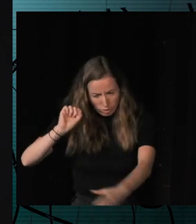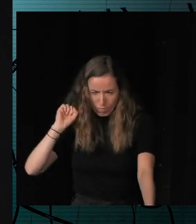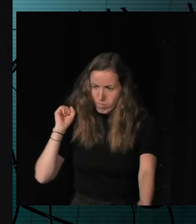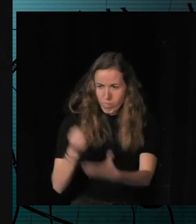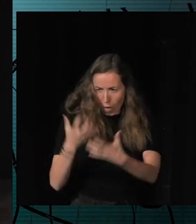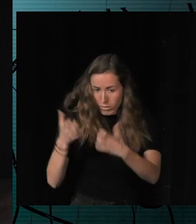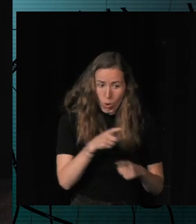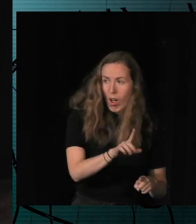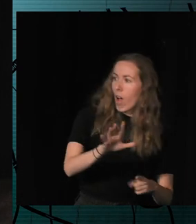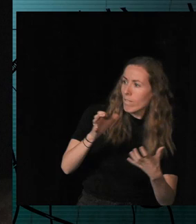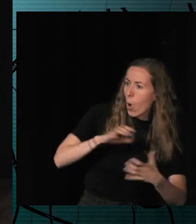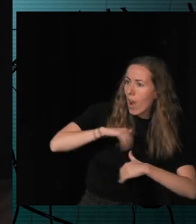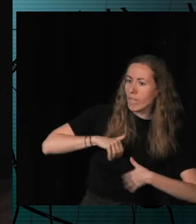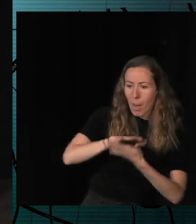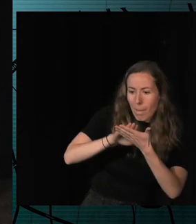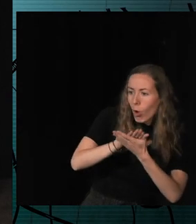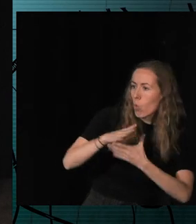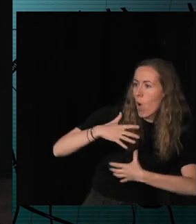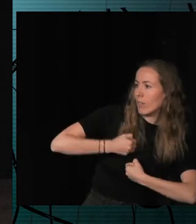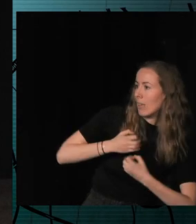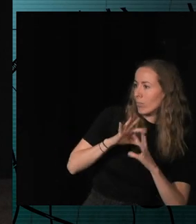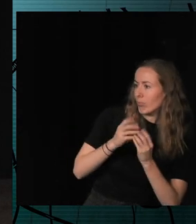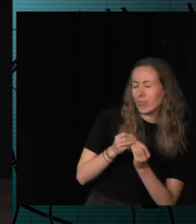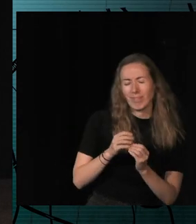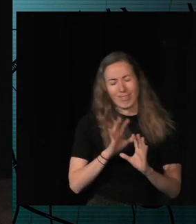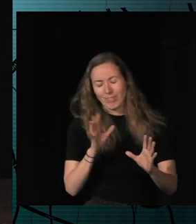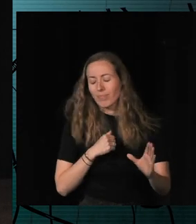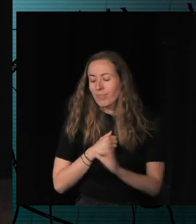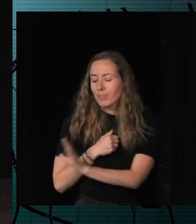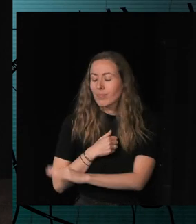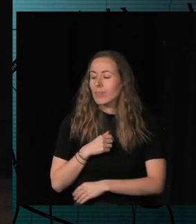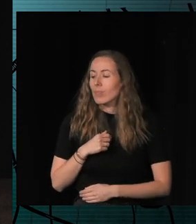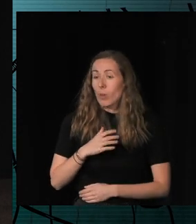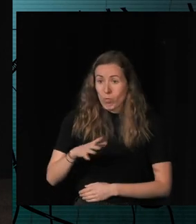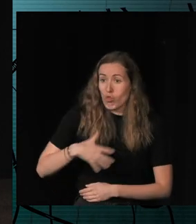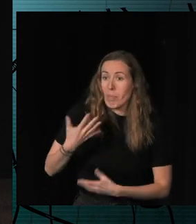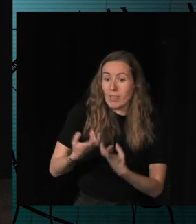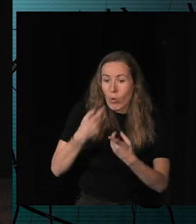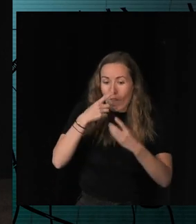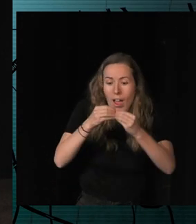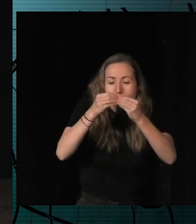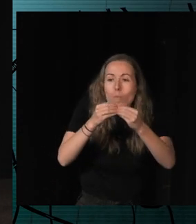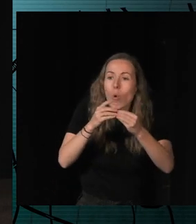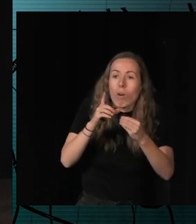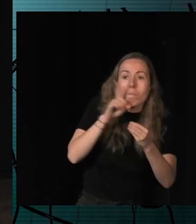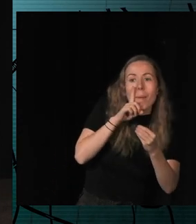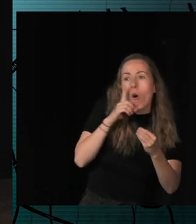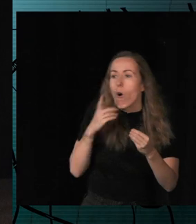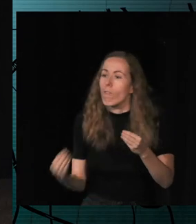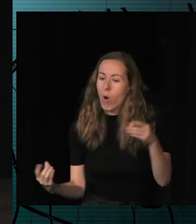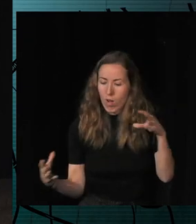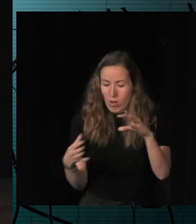intéressant la manière dont le film en fait parle euh de du côté absolu justement de de la maternité enfin de cet amour maternel alors que qui soit